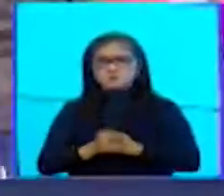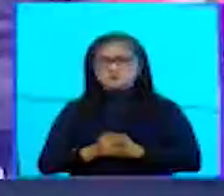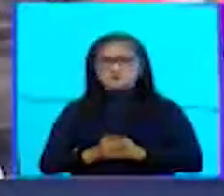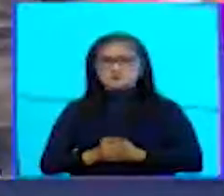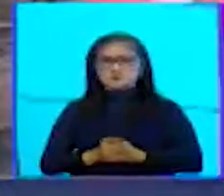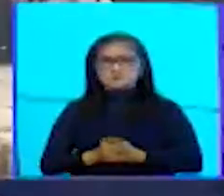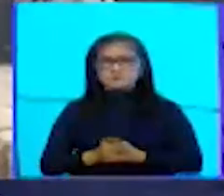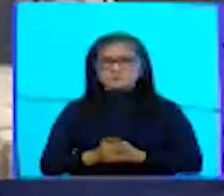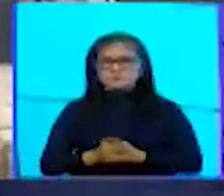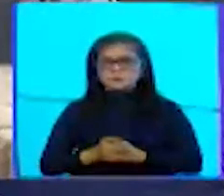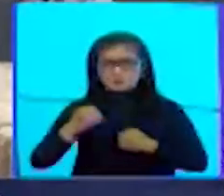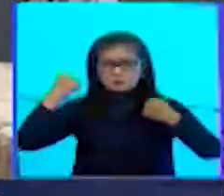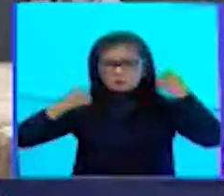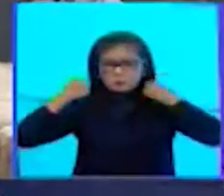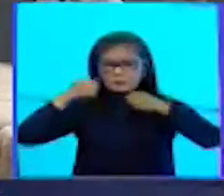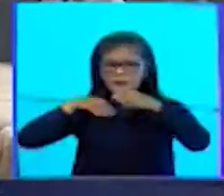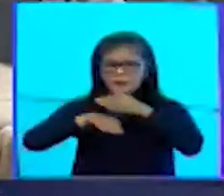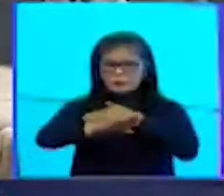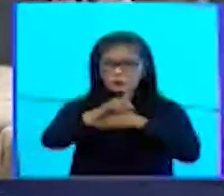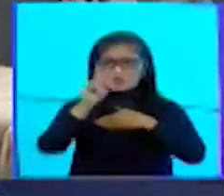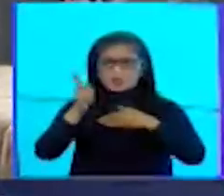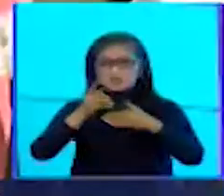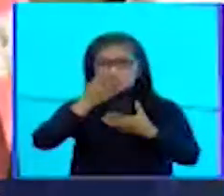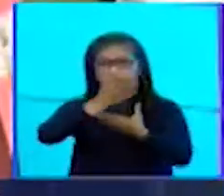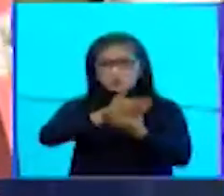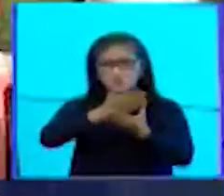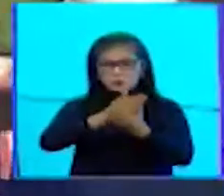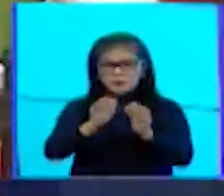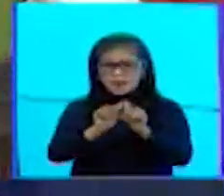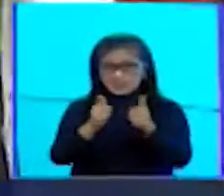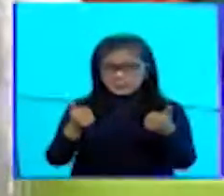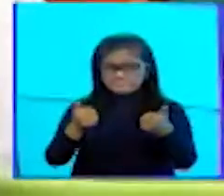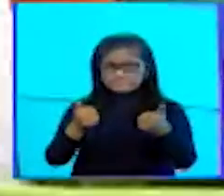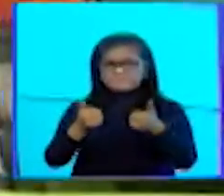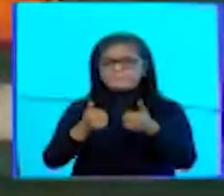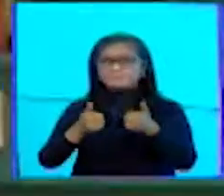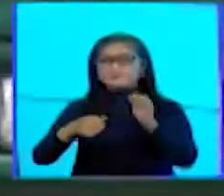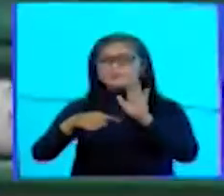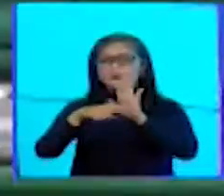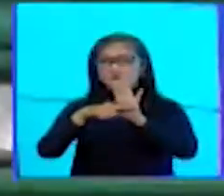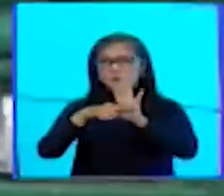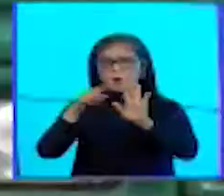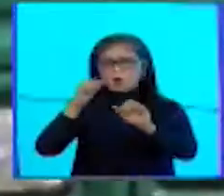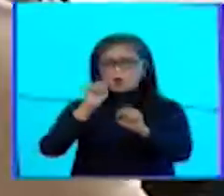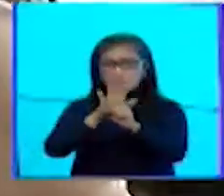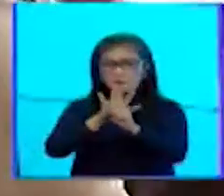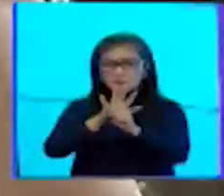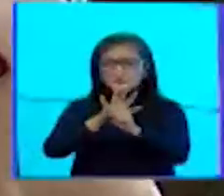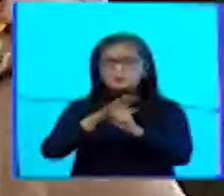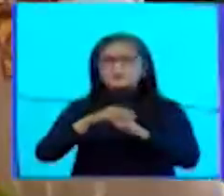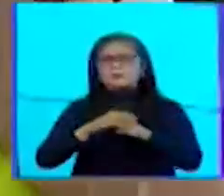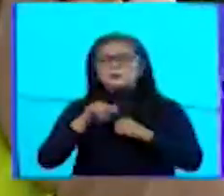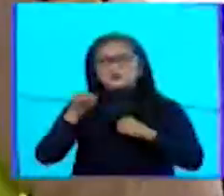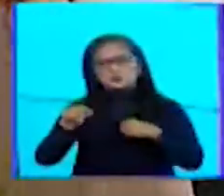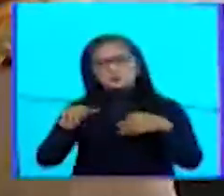Kendaraan yang diperbolehkan lewat harus dilengkapi dengan sejumlah dokumen, yakni keterangan bebas COVID-19 dan surat izin keluar masuk SIKM. Atau